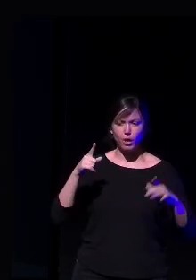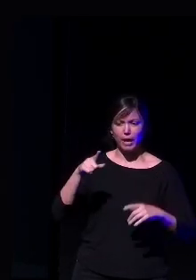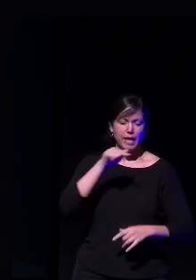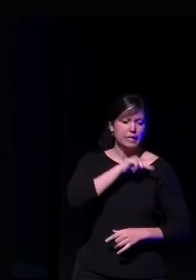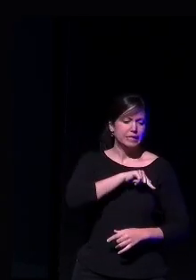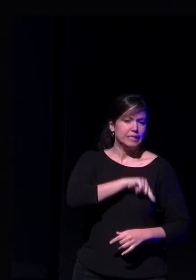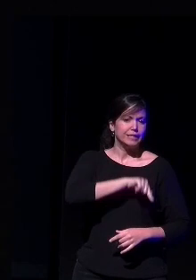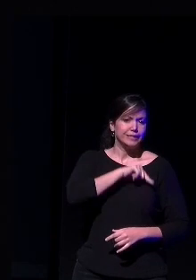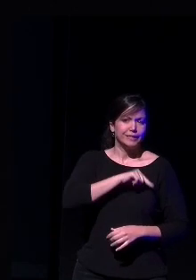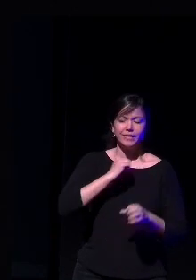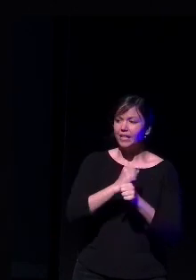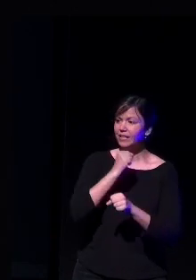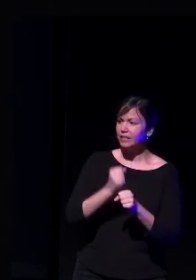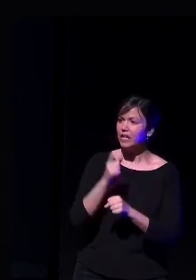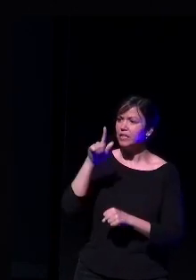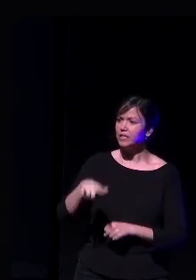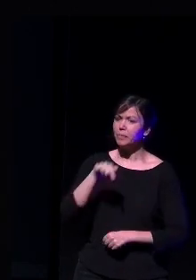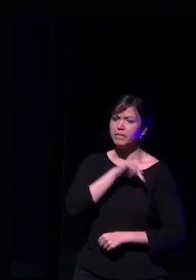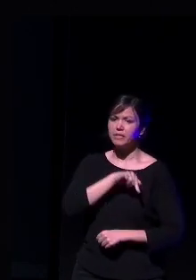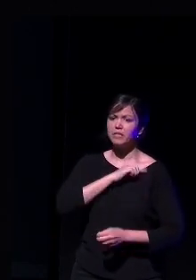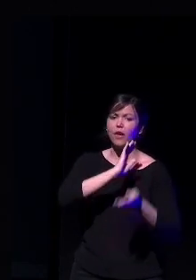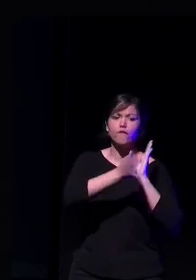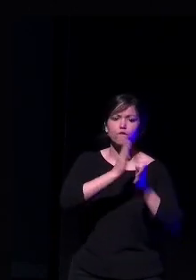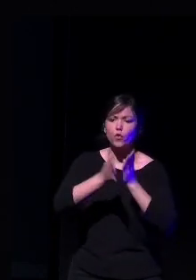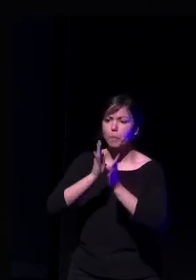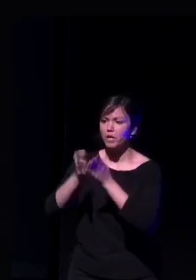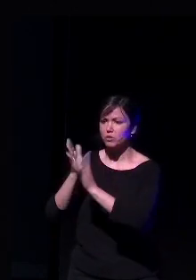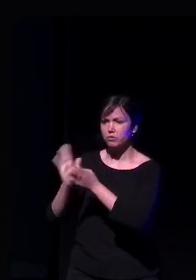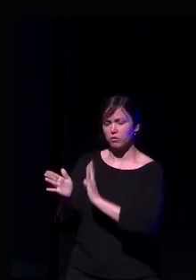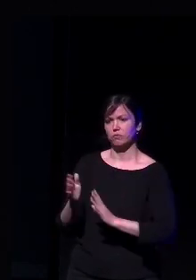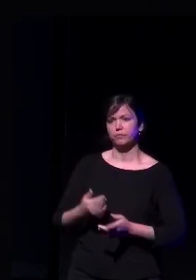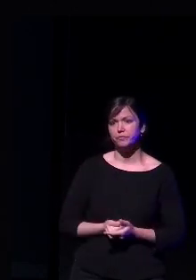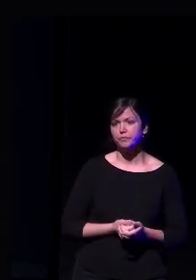l'ofici i també sentia la formació.